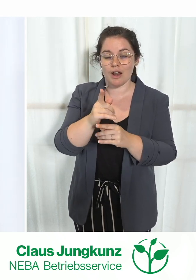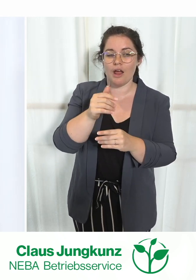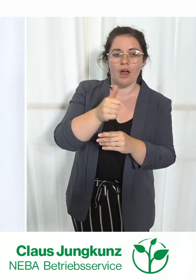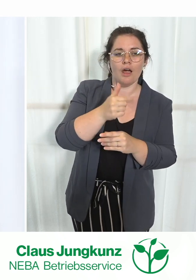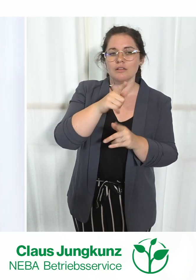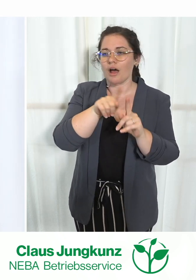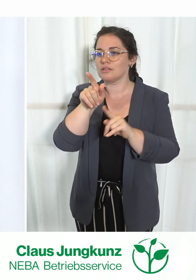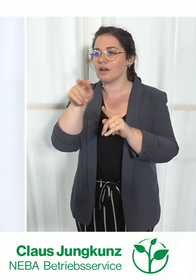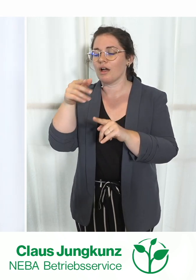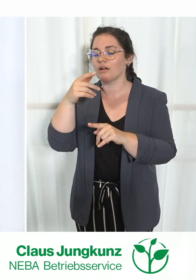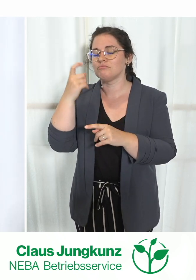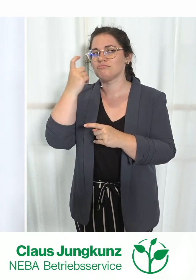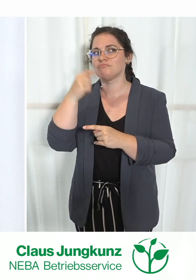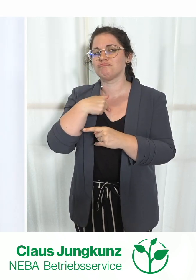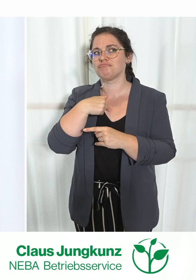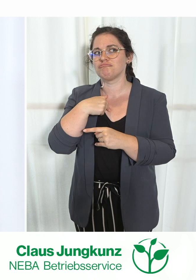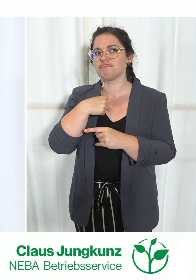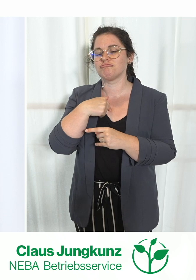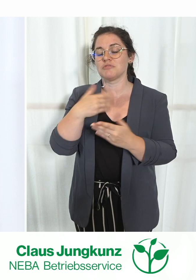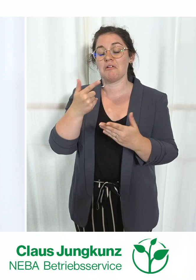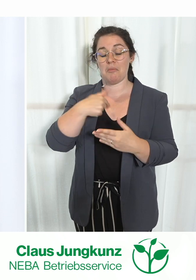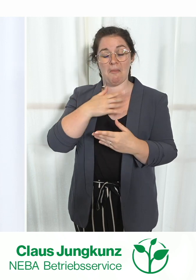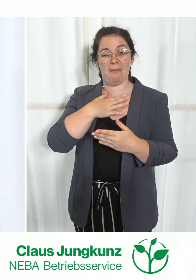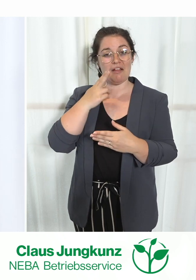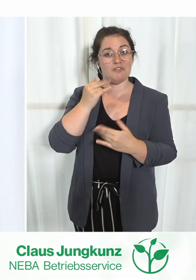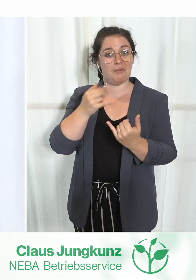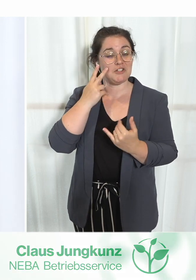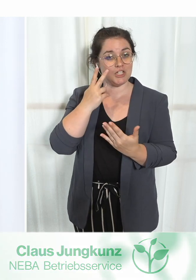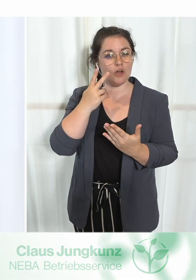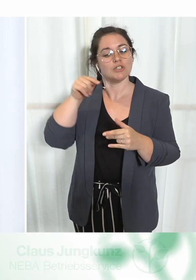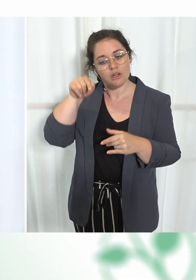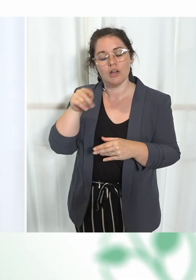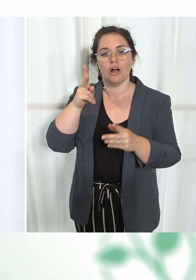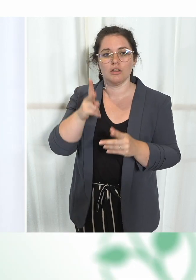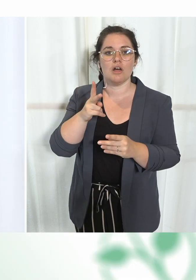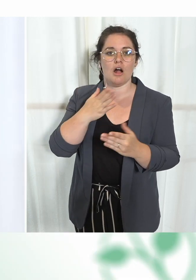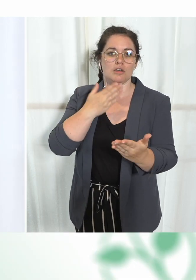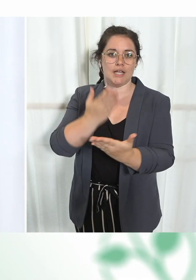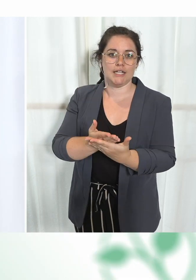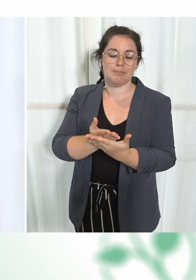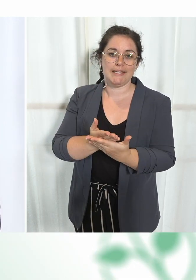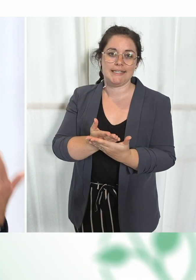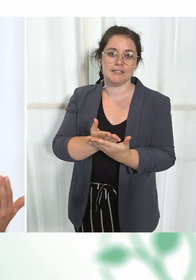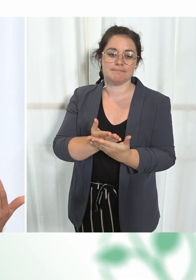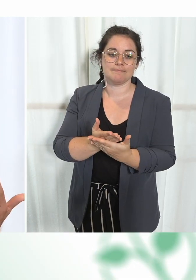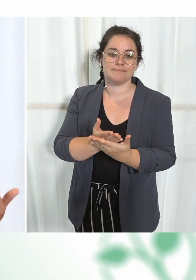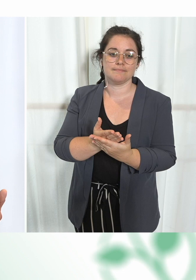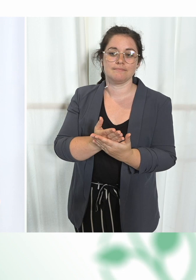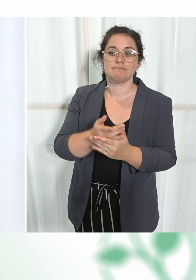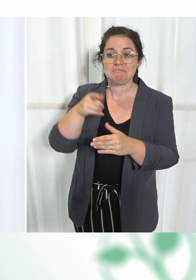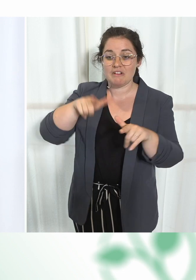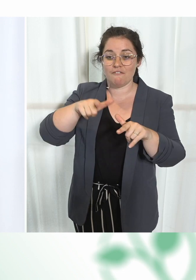andere, und wie könnte es bei mir ausschauen? Ja, und dafür können wir jetzt mal anbieten, im Nachgang